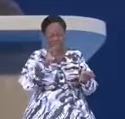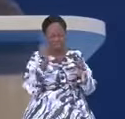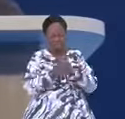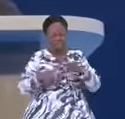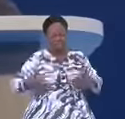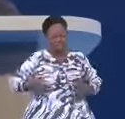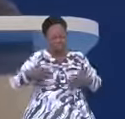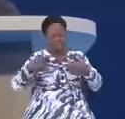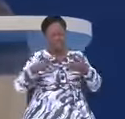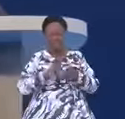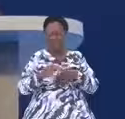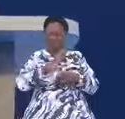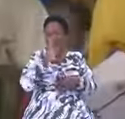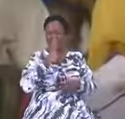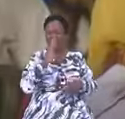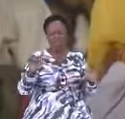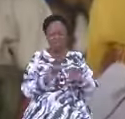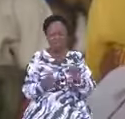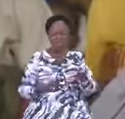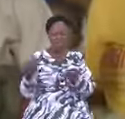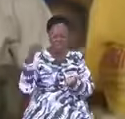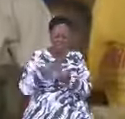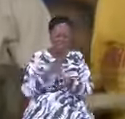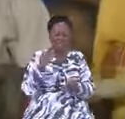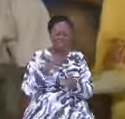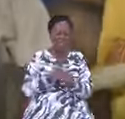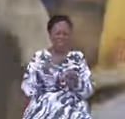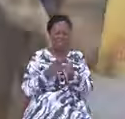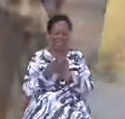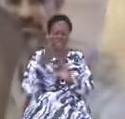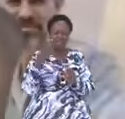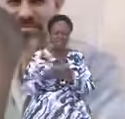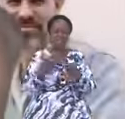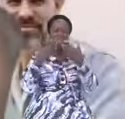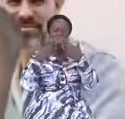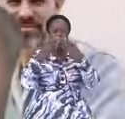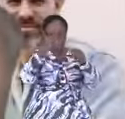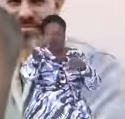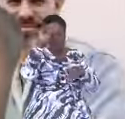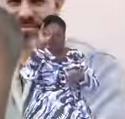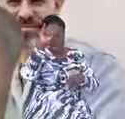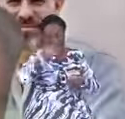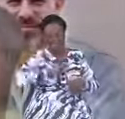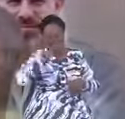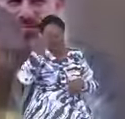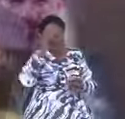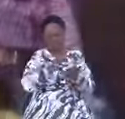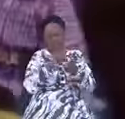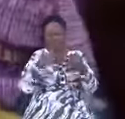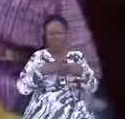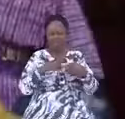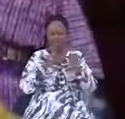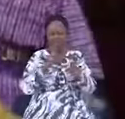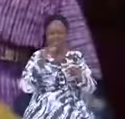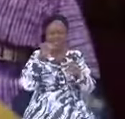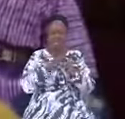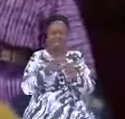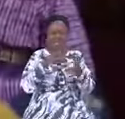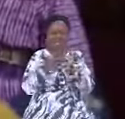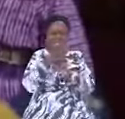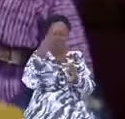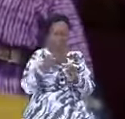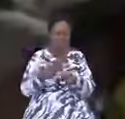jésus merci pour les ossements au nom de jésus nous pillons